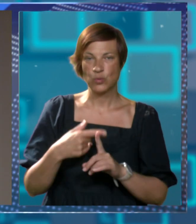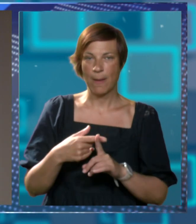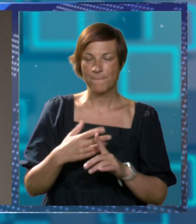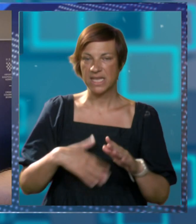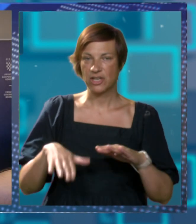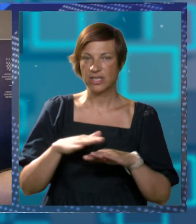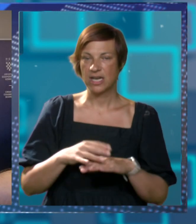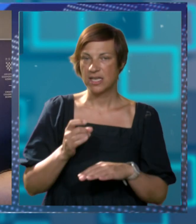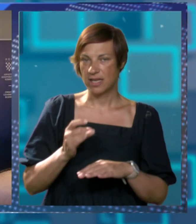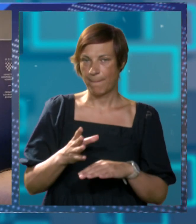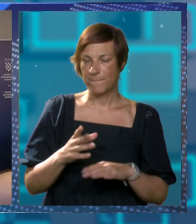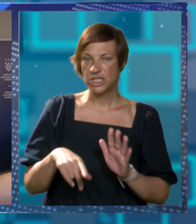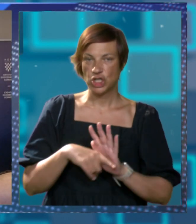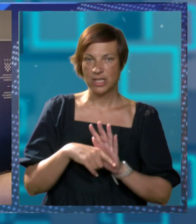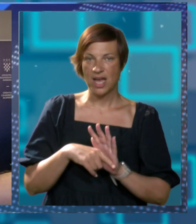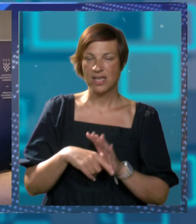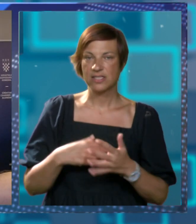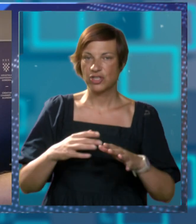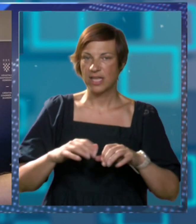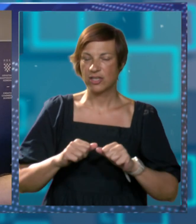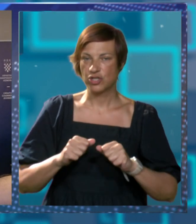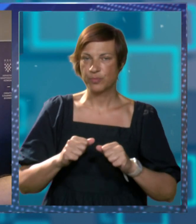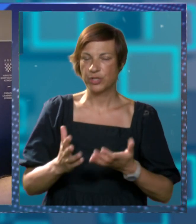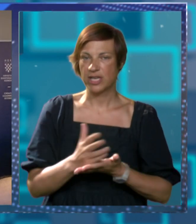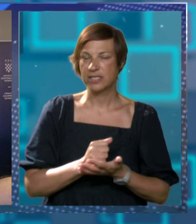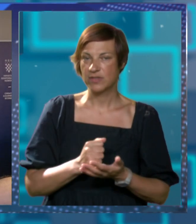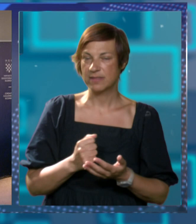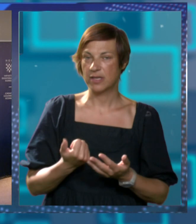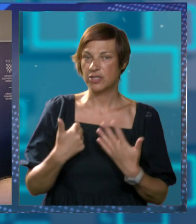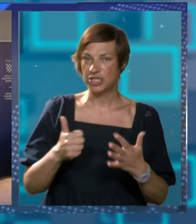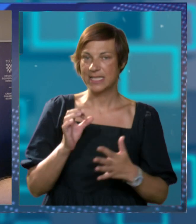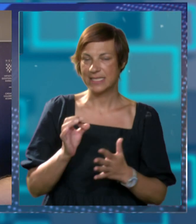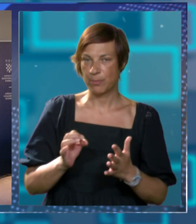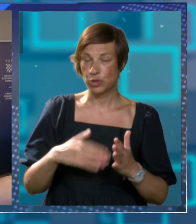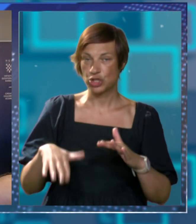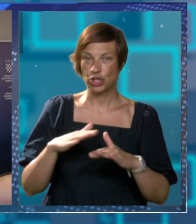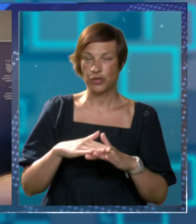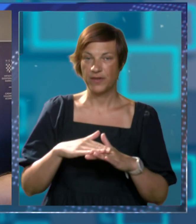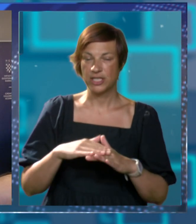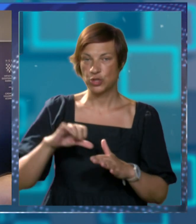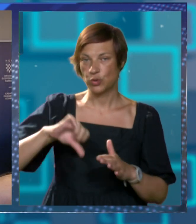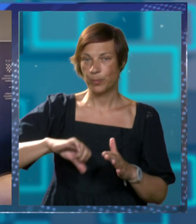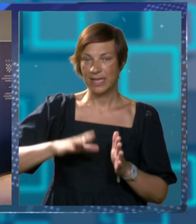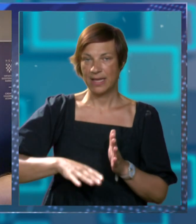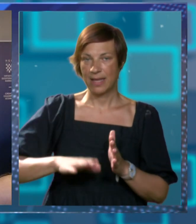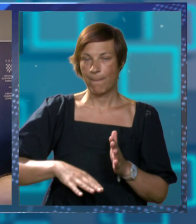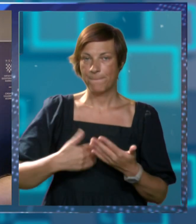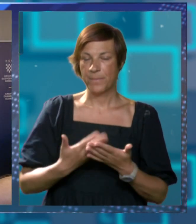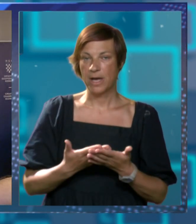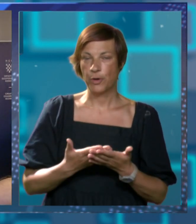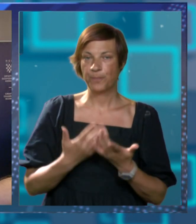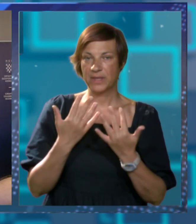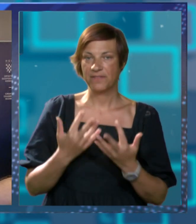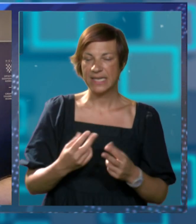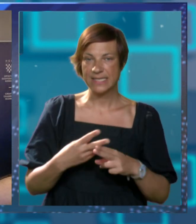prihodi, rasli su brže od rashoda, gospodarstvo je ostvarilo dobit 60% veću, gubitak je pao i